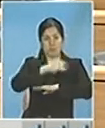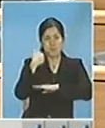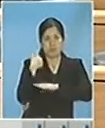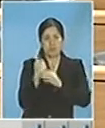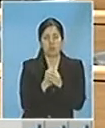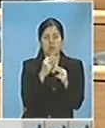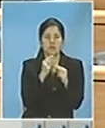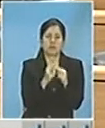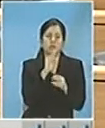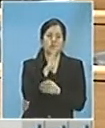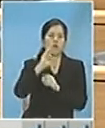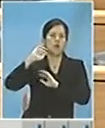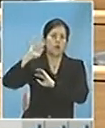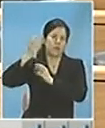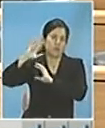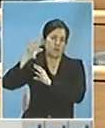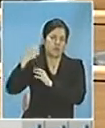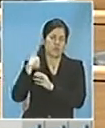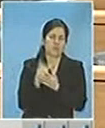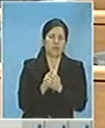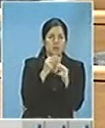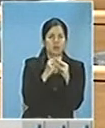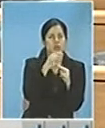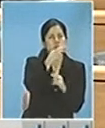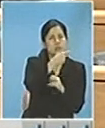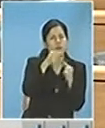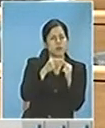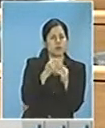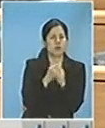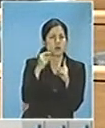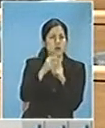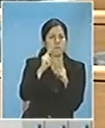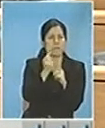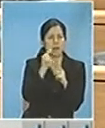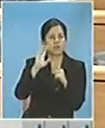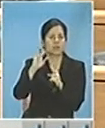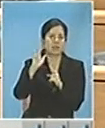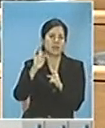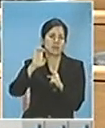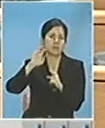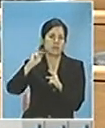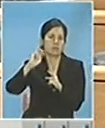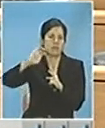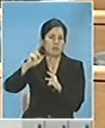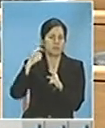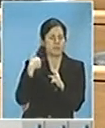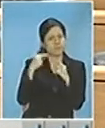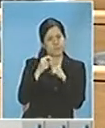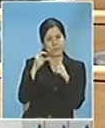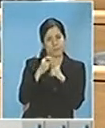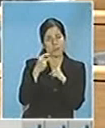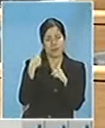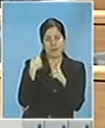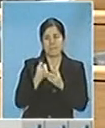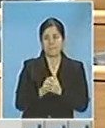วแตกแหวกชิมินั่นคือภาษาของภาษาวิบัติทั้งนั้นจะใช้คำที่มันดี